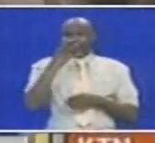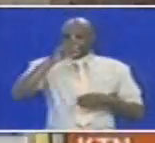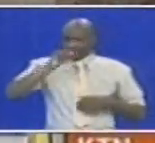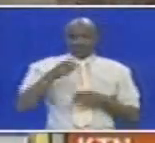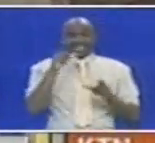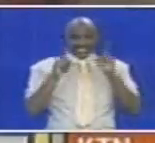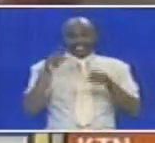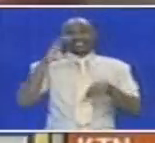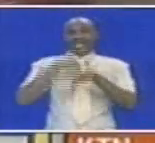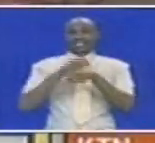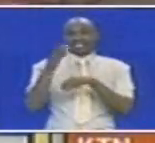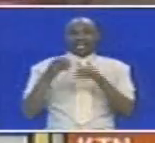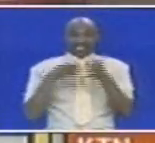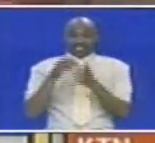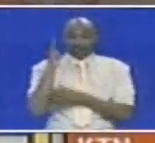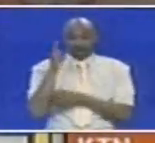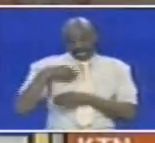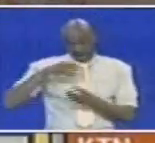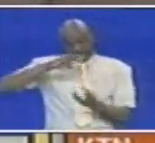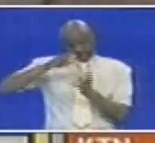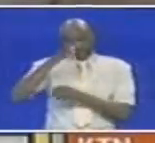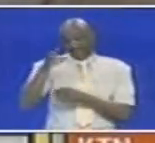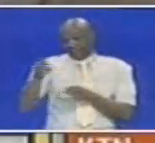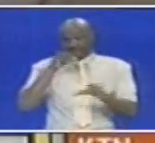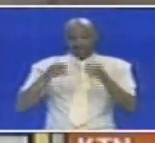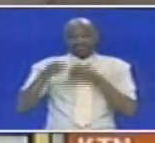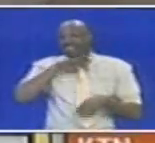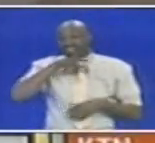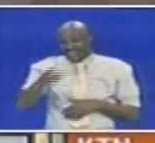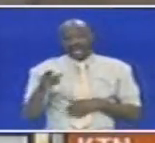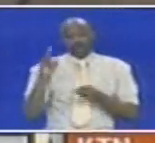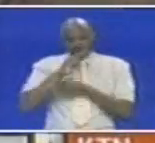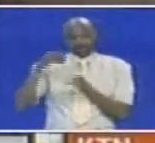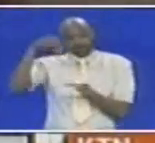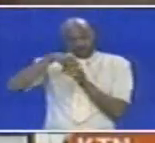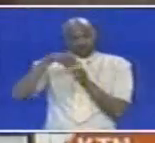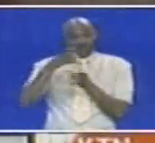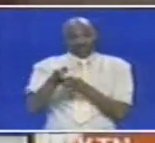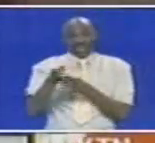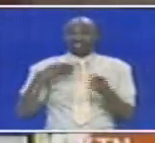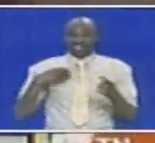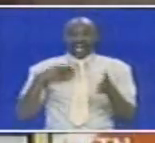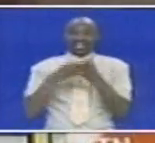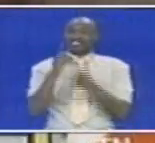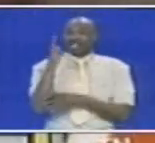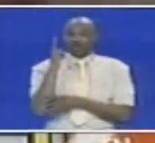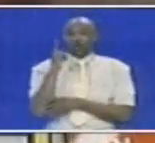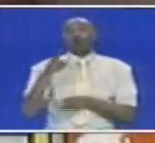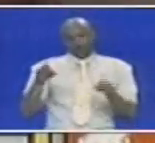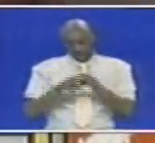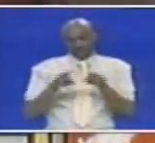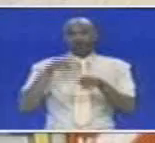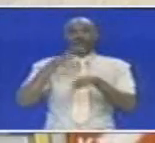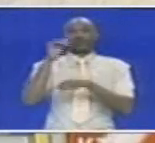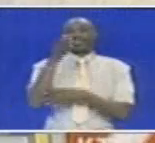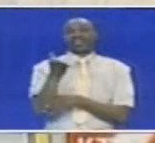haramu zilinaswa. Chupa zinazokotwa mitaani na kutumiwa ili kupakia pombe hiyo haramu bila kuidhinishwa pia